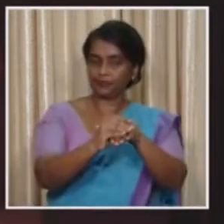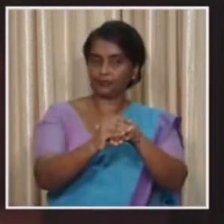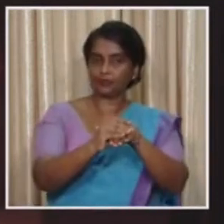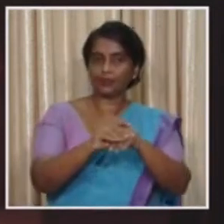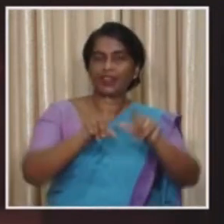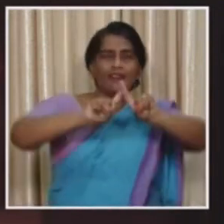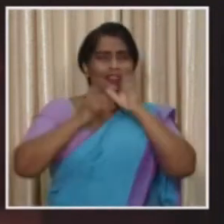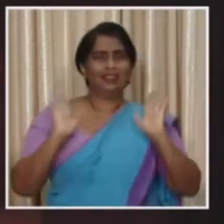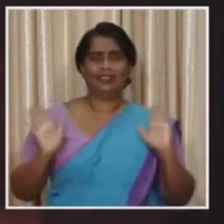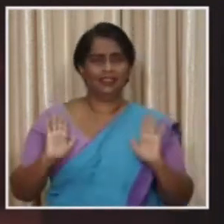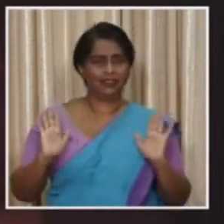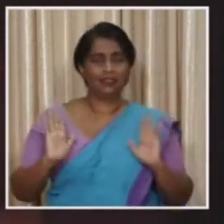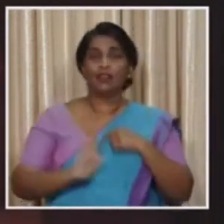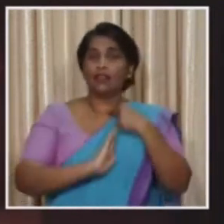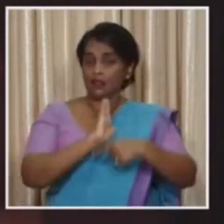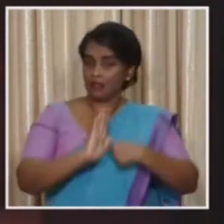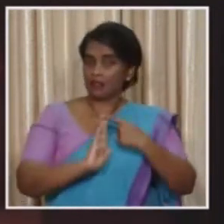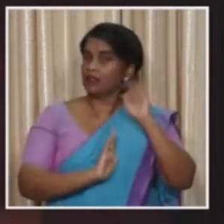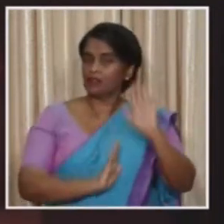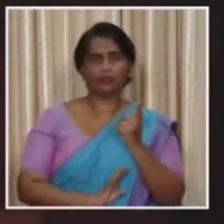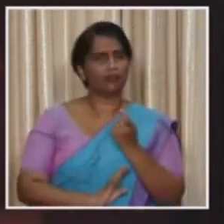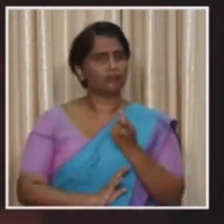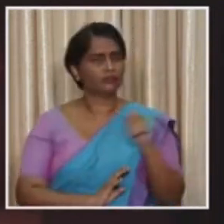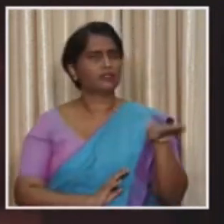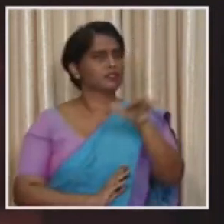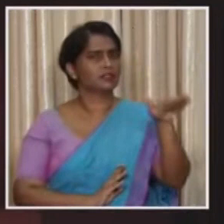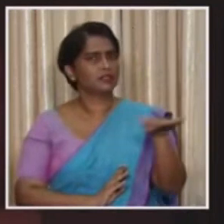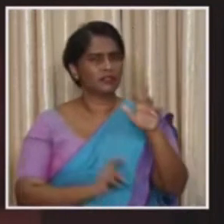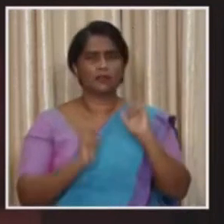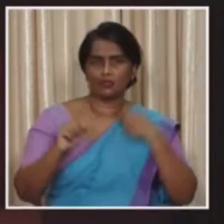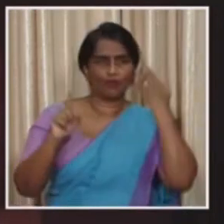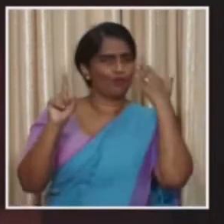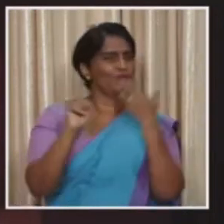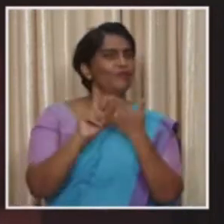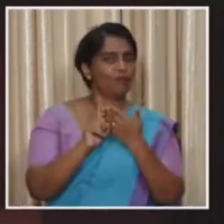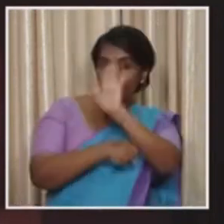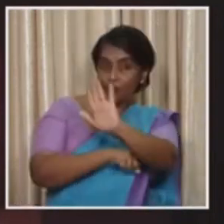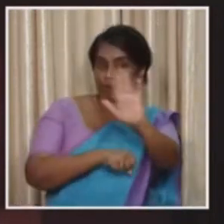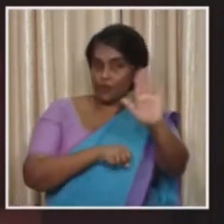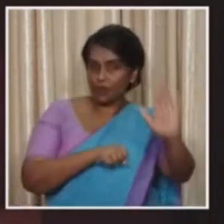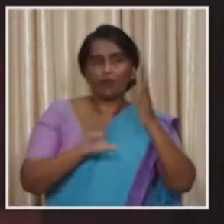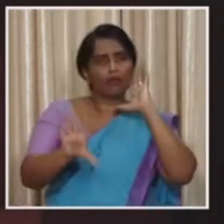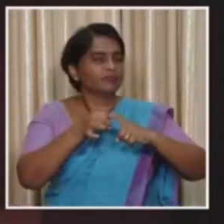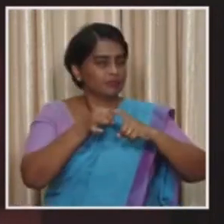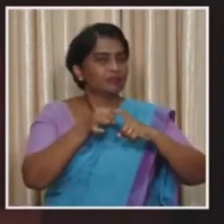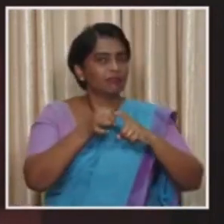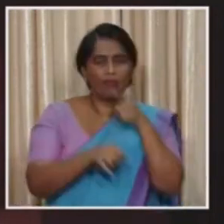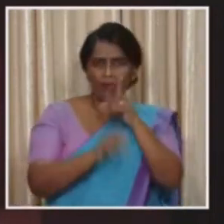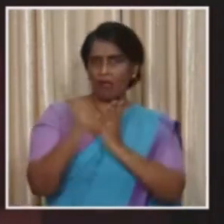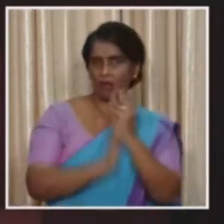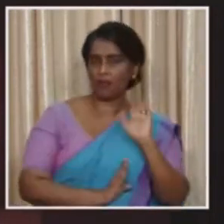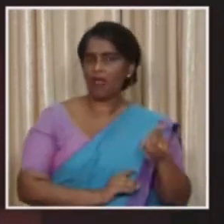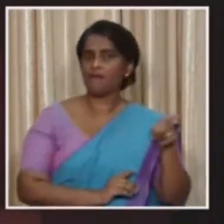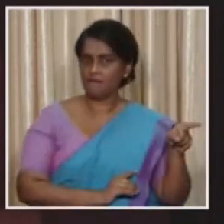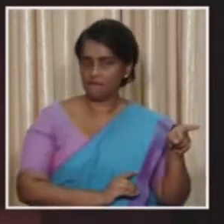වෙන වල්පල් දොඩුවන්න නෙවෙයි, රටේ තියෙන ආර්ථික සමාජීය ගැටලු පිළිබඳව බලධාරීන්ගේ තොරතුරු විමසන්න ඒ අයිතිය තියෙනවා.